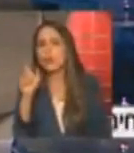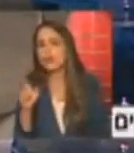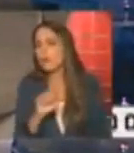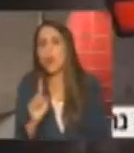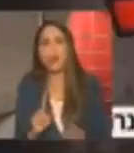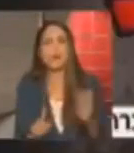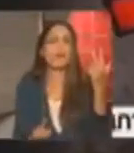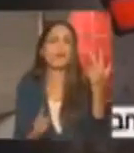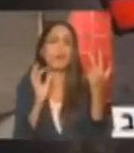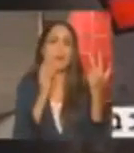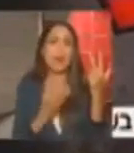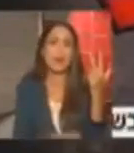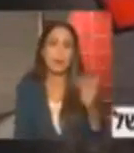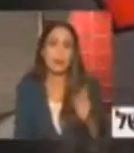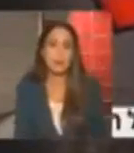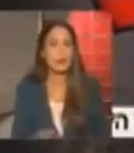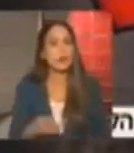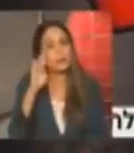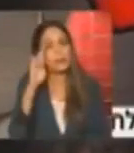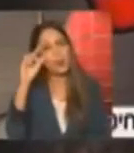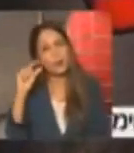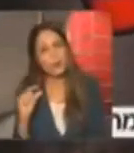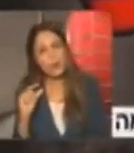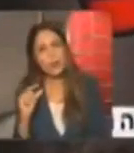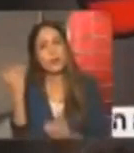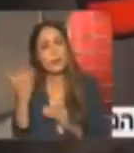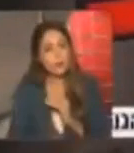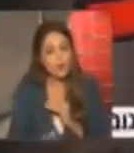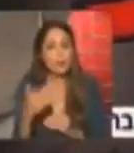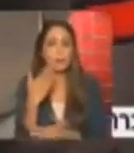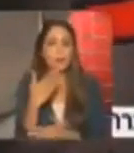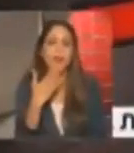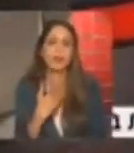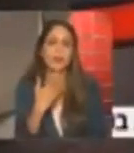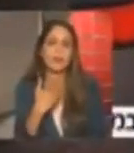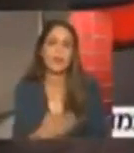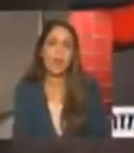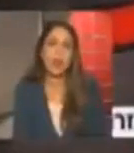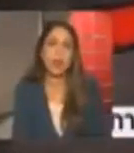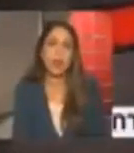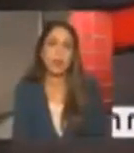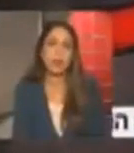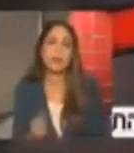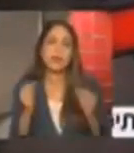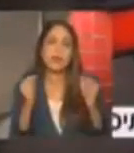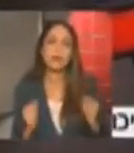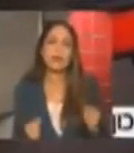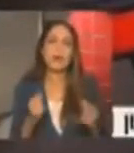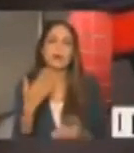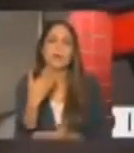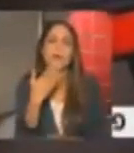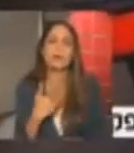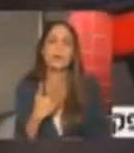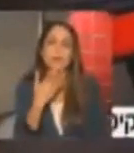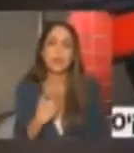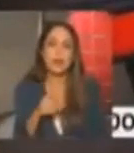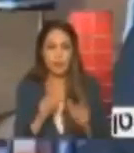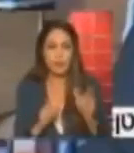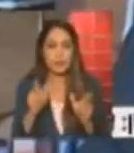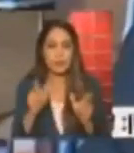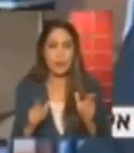נערים? סיכוי קטן בסופו של דבר מדינת ישראל וביטחונה של מדינת ישראל